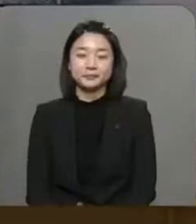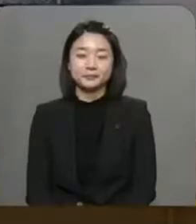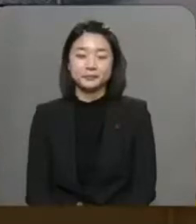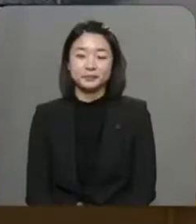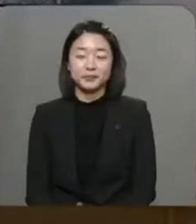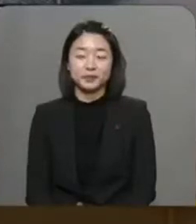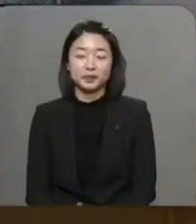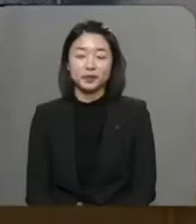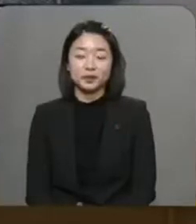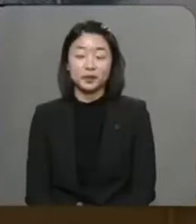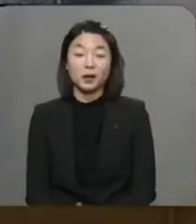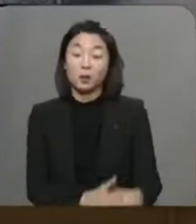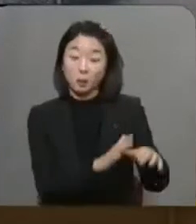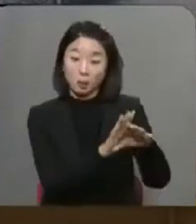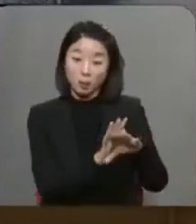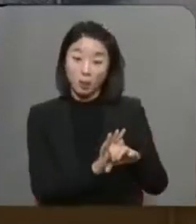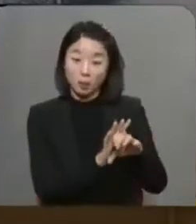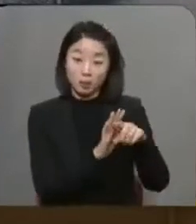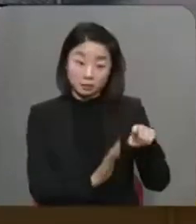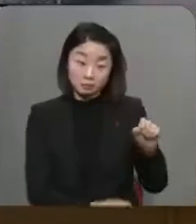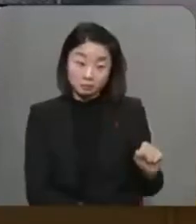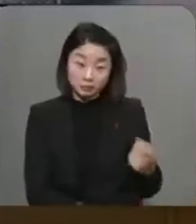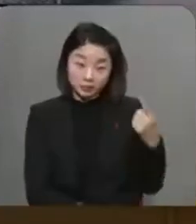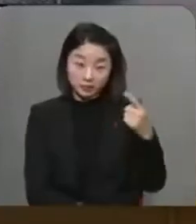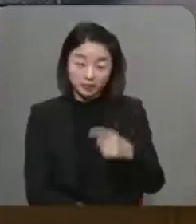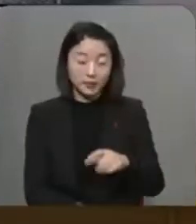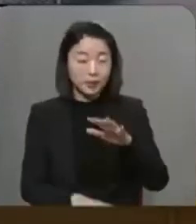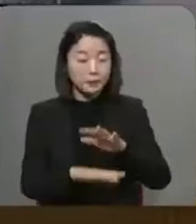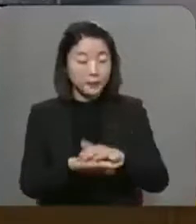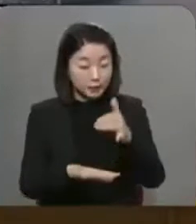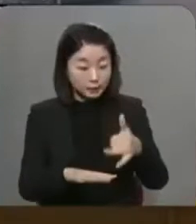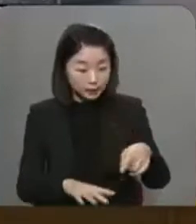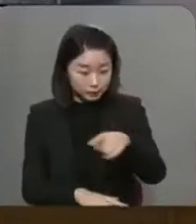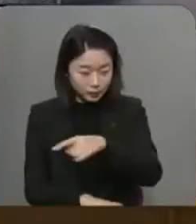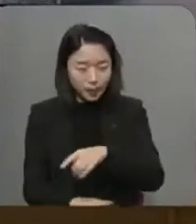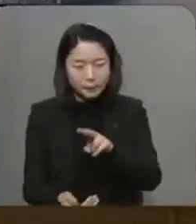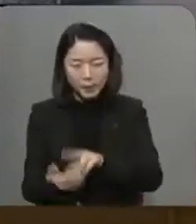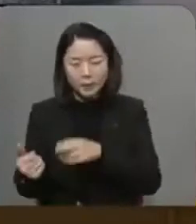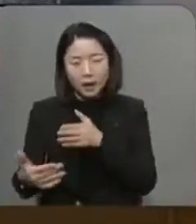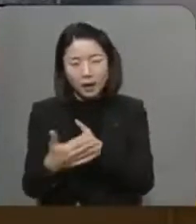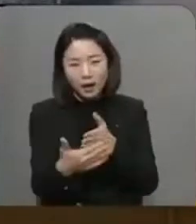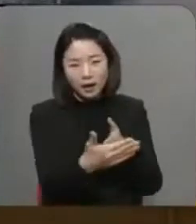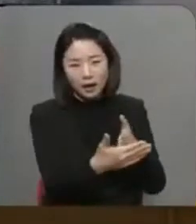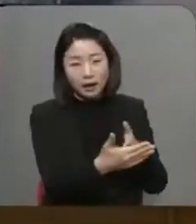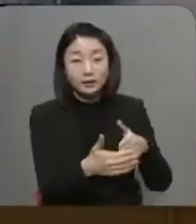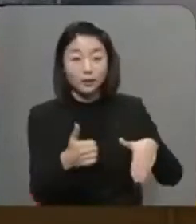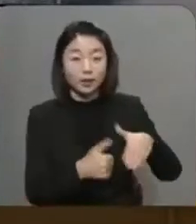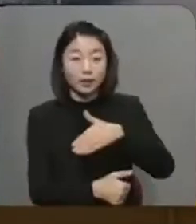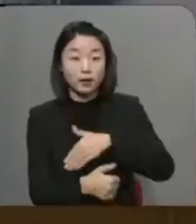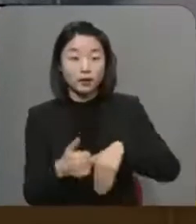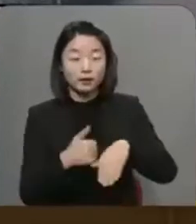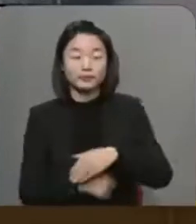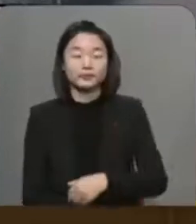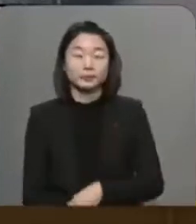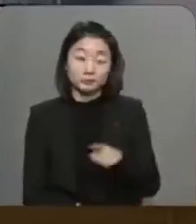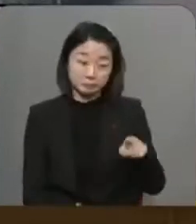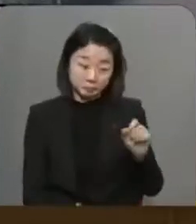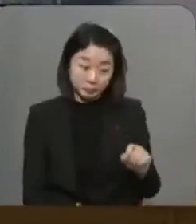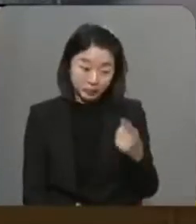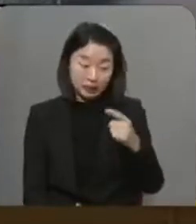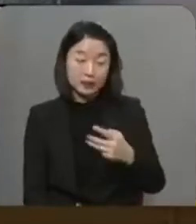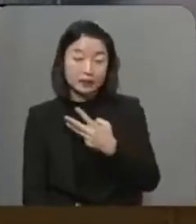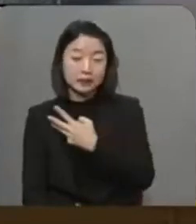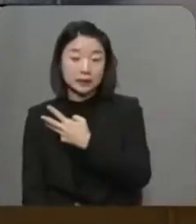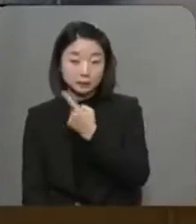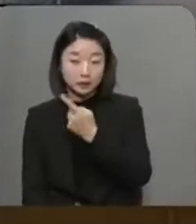코론 알구 여파 등으로 소비가 둔화되면서 농업인들이 노무사 물 판매에 어려움을 겪고 있습니다 이 때문에 삼척시 가